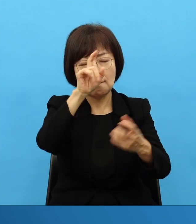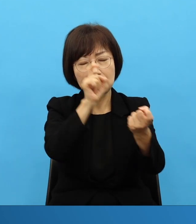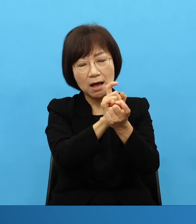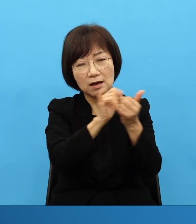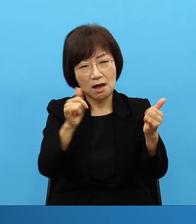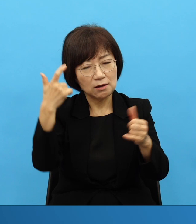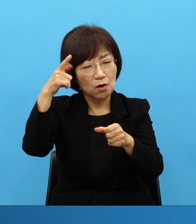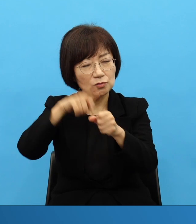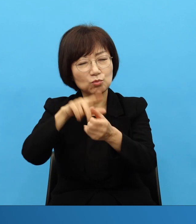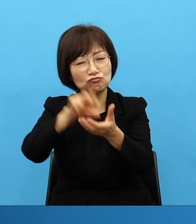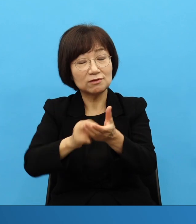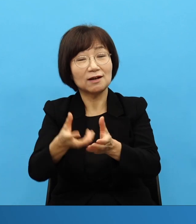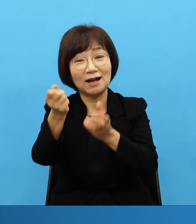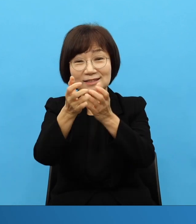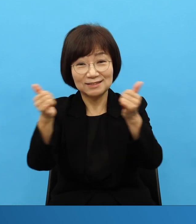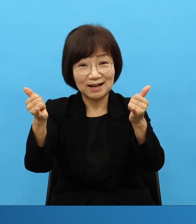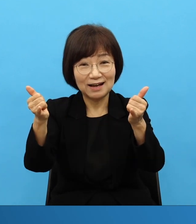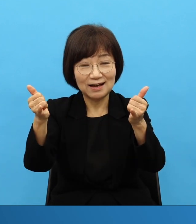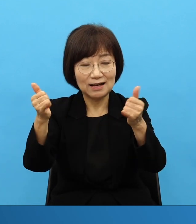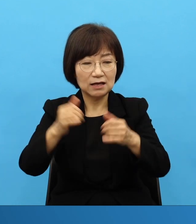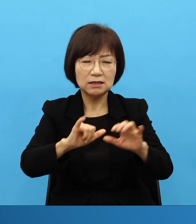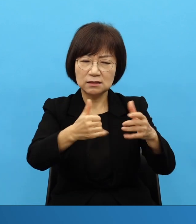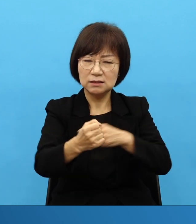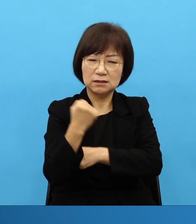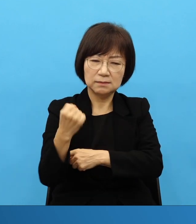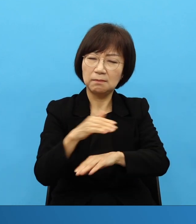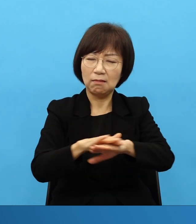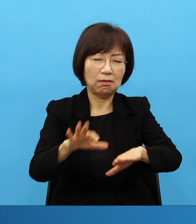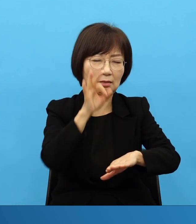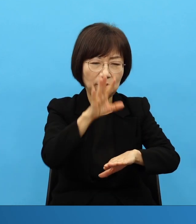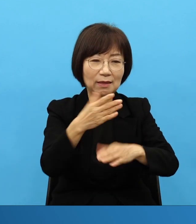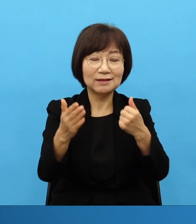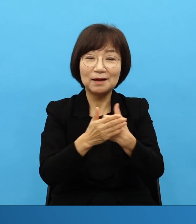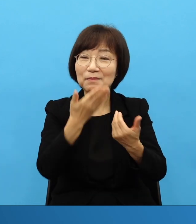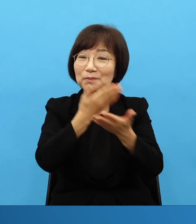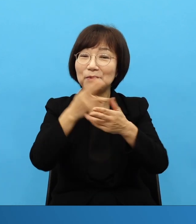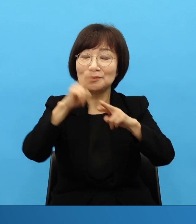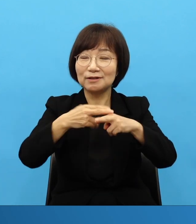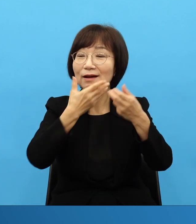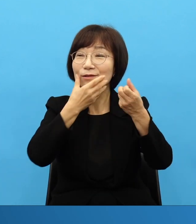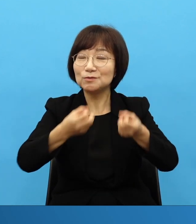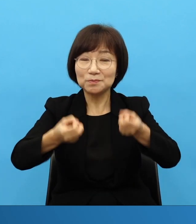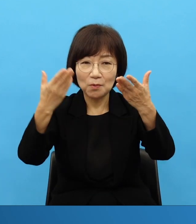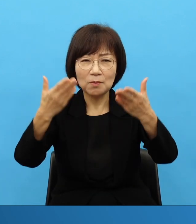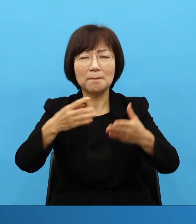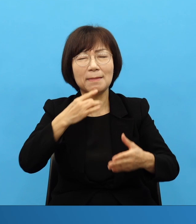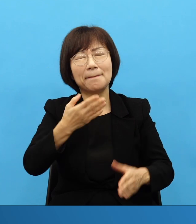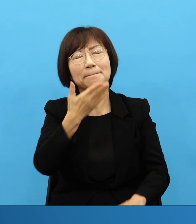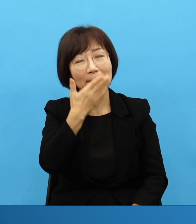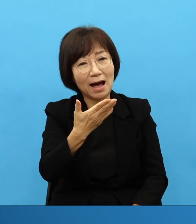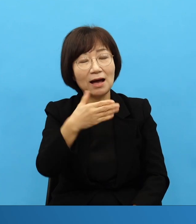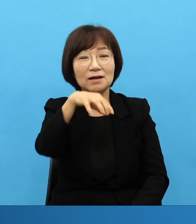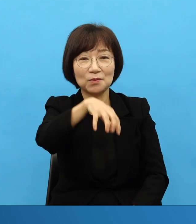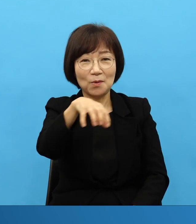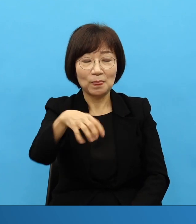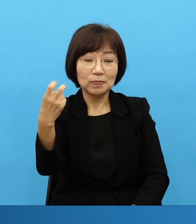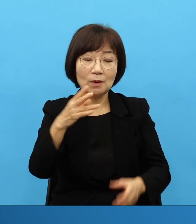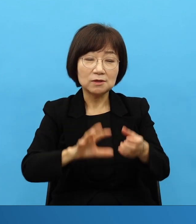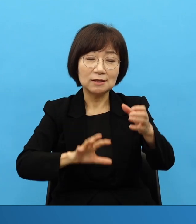가진 자 등 세상의 것으로 되지 않기 때문에 보좌의 축복으로만 가능한 현장과 세계 교회